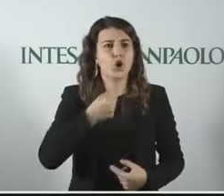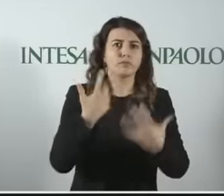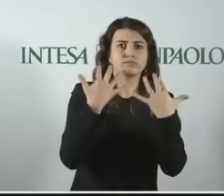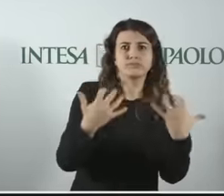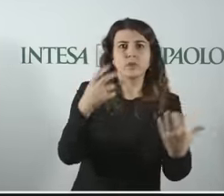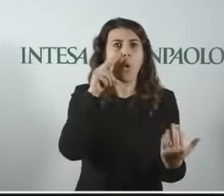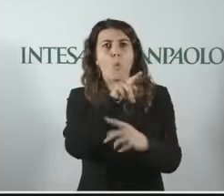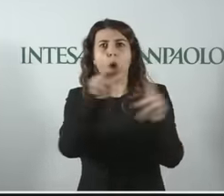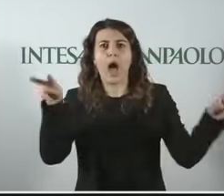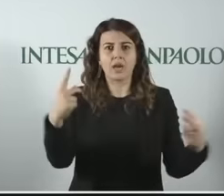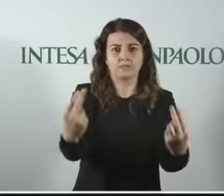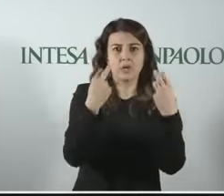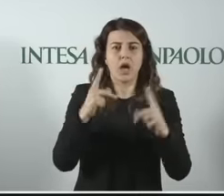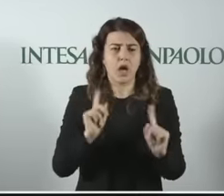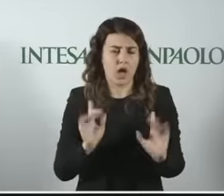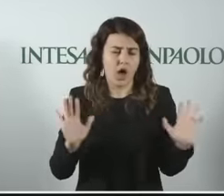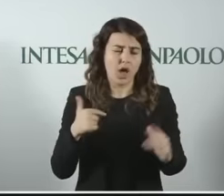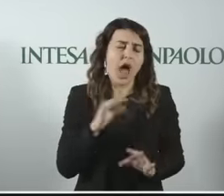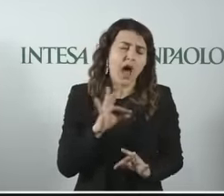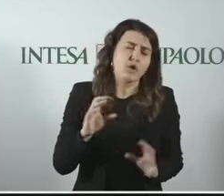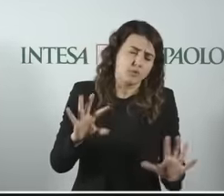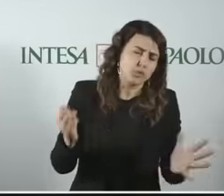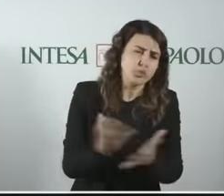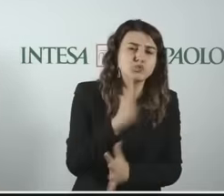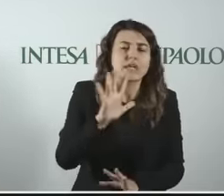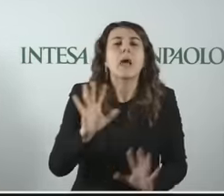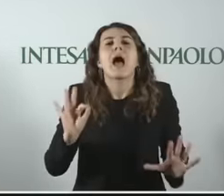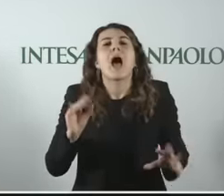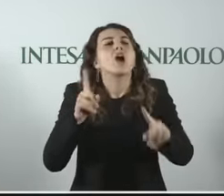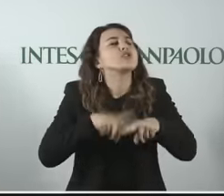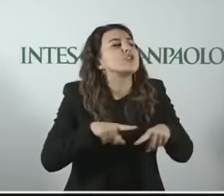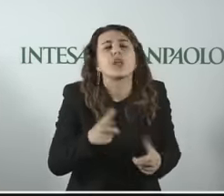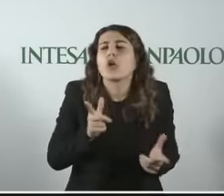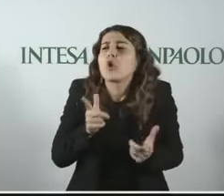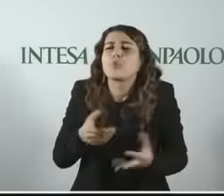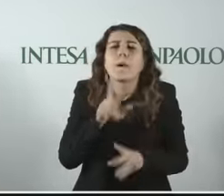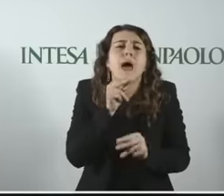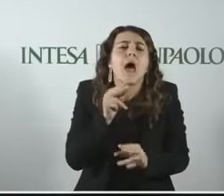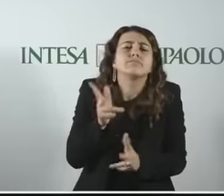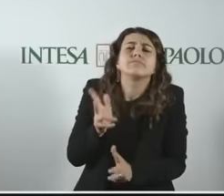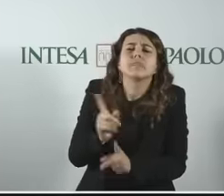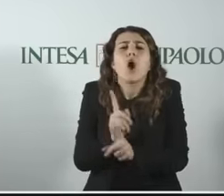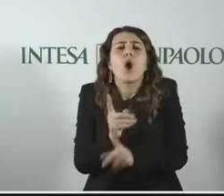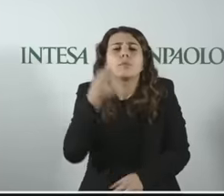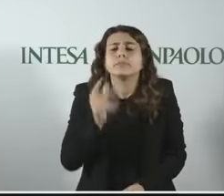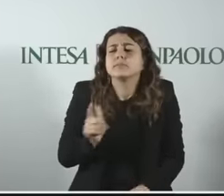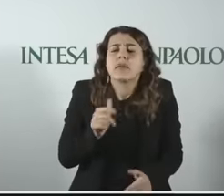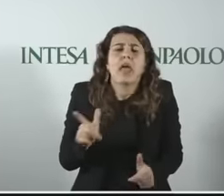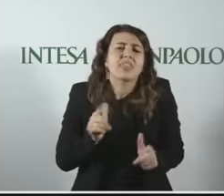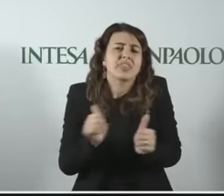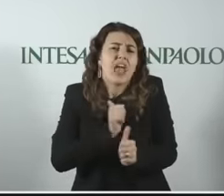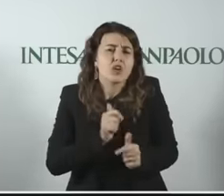voi vedendovi in faccia poi magari mi scapperà di farlo ma normalmente noi due parleremo come se fossimo da soli come